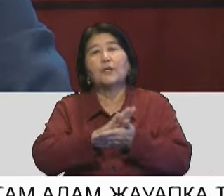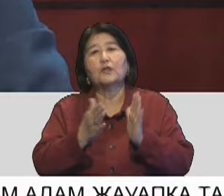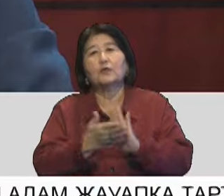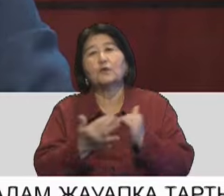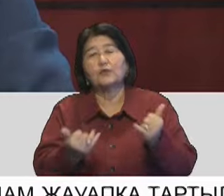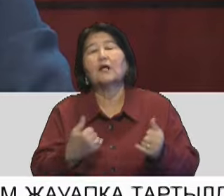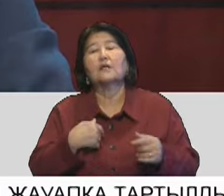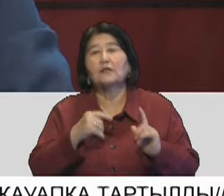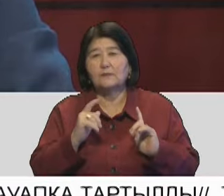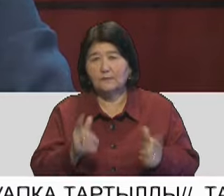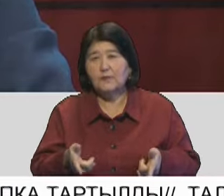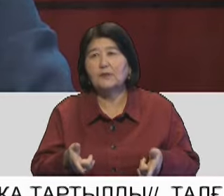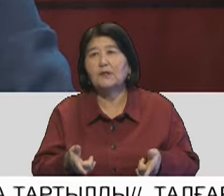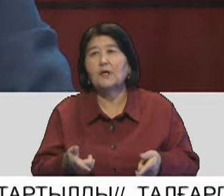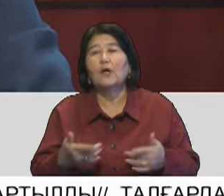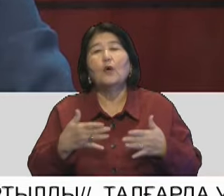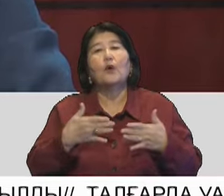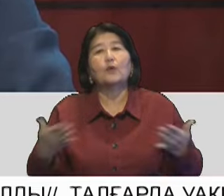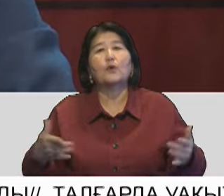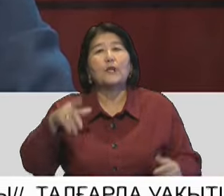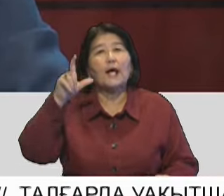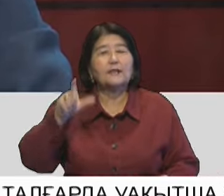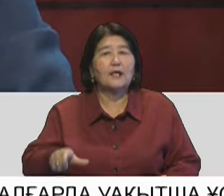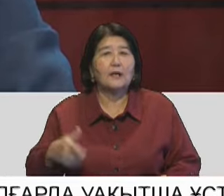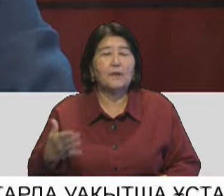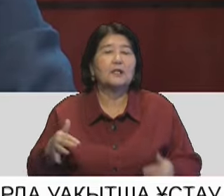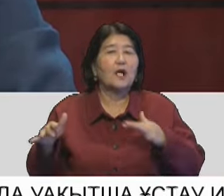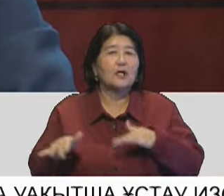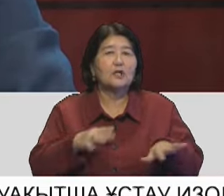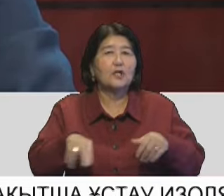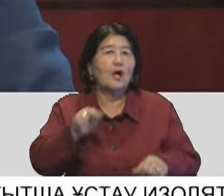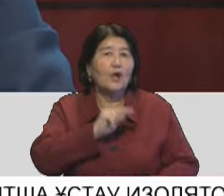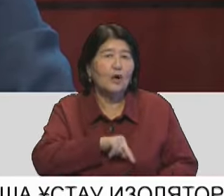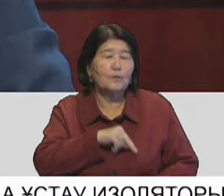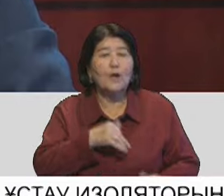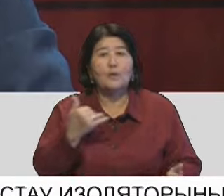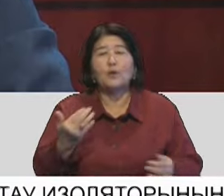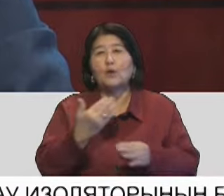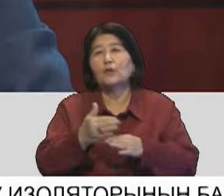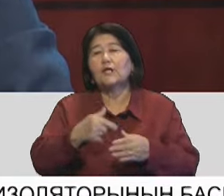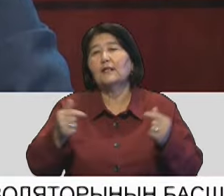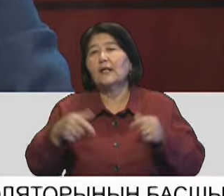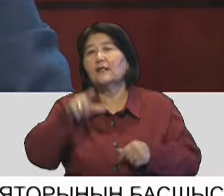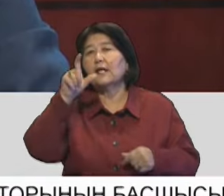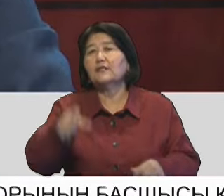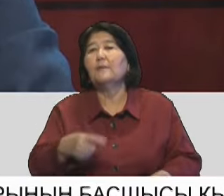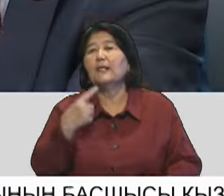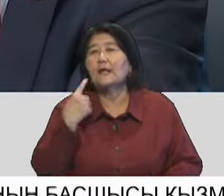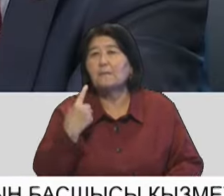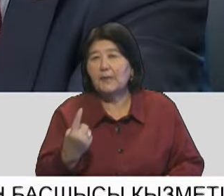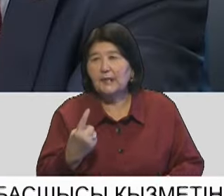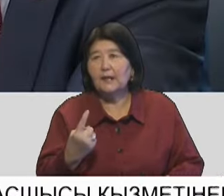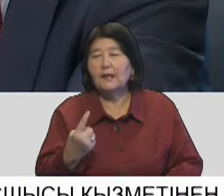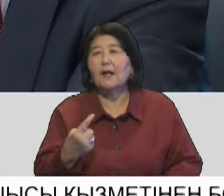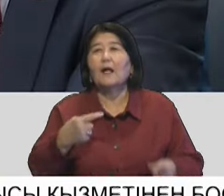отырмыз. Үлкен азаматтық шаруа, бұл сол лайықты азаматтың бірі.